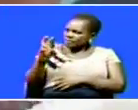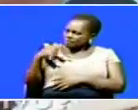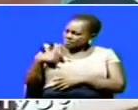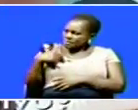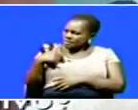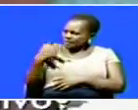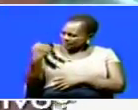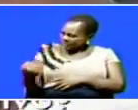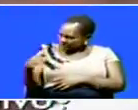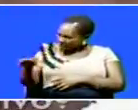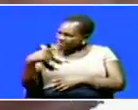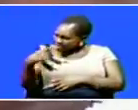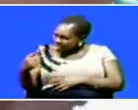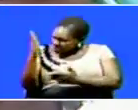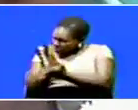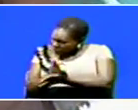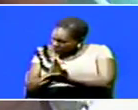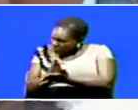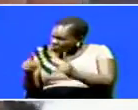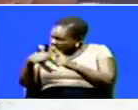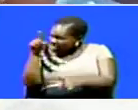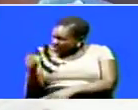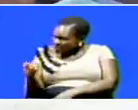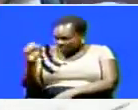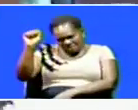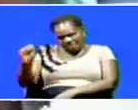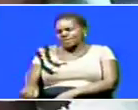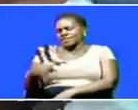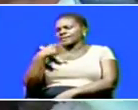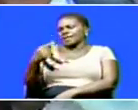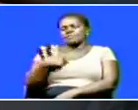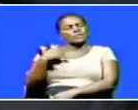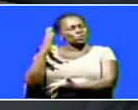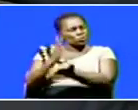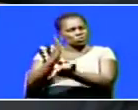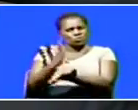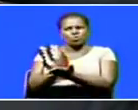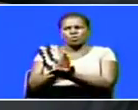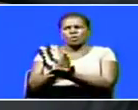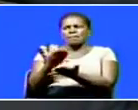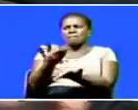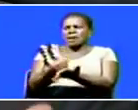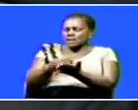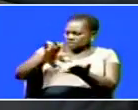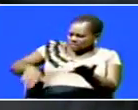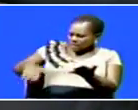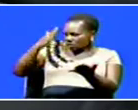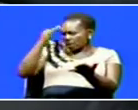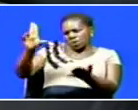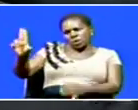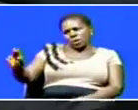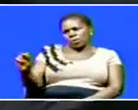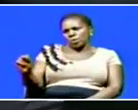mimi. Mtoto wako ndiye alisema yeye. Mwenye uliza, mtoto ambao uliza. Kapisa. Zambona hii pesa inachelewa.